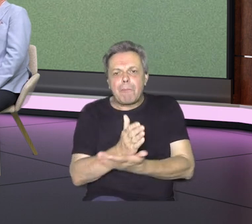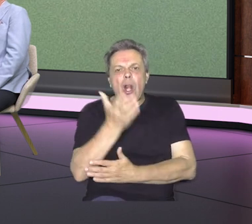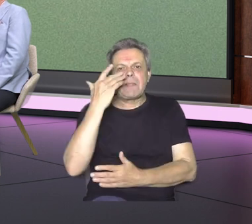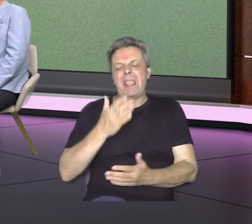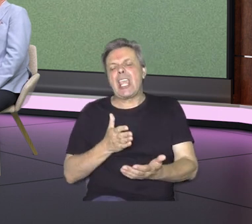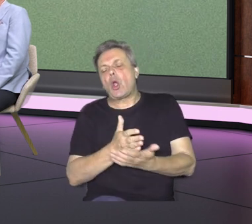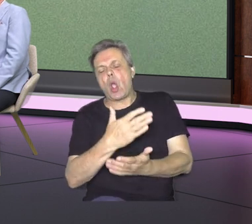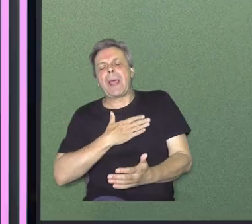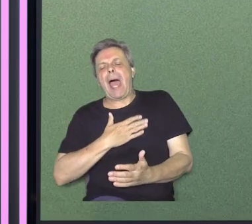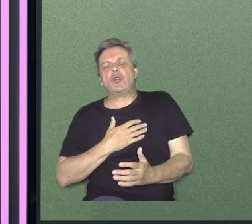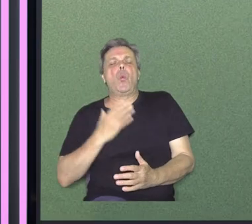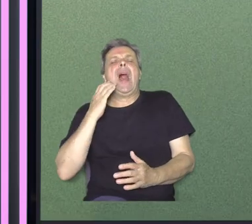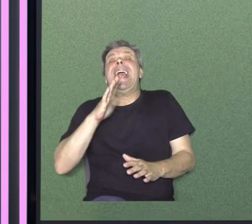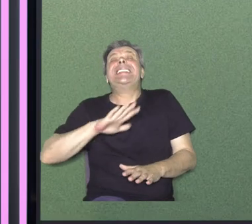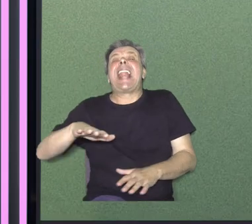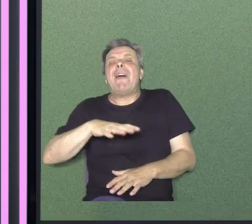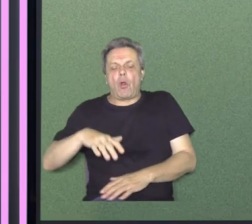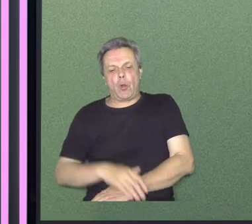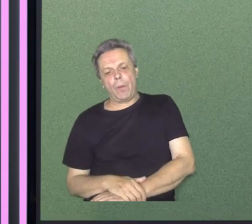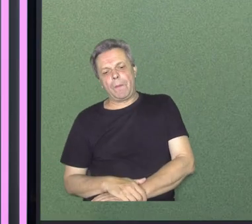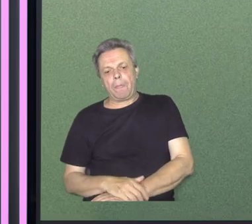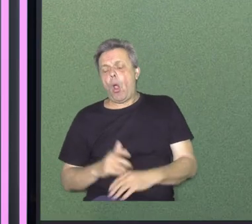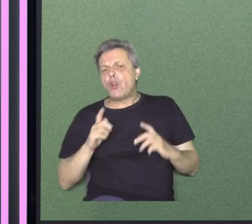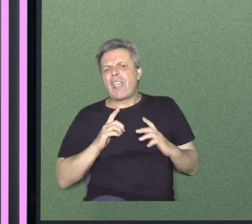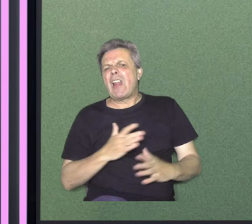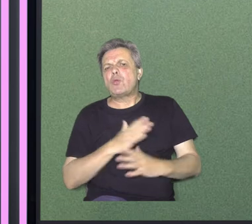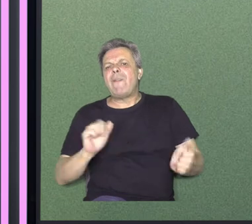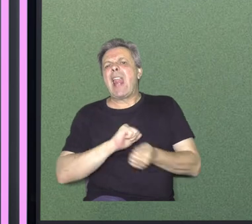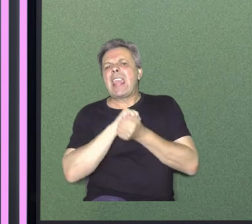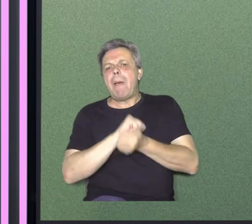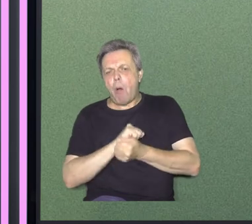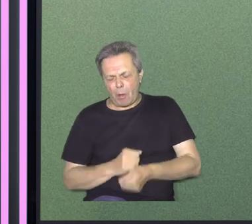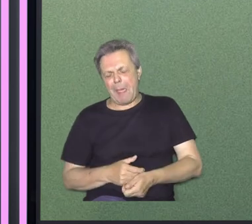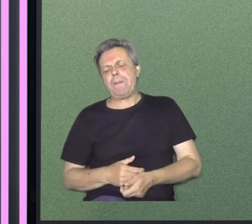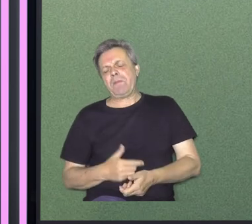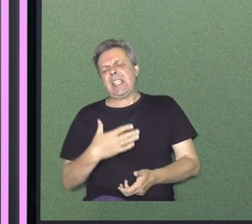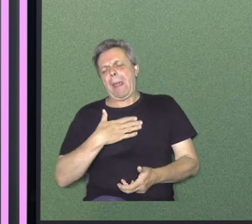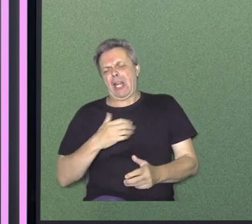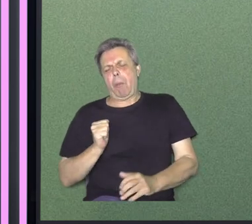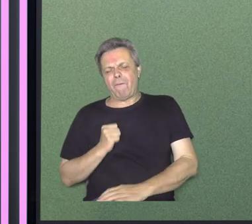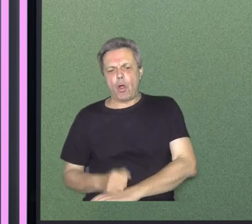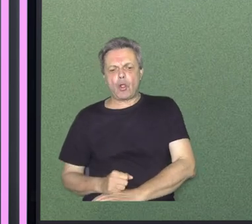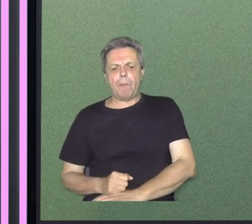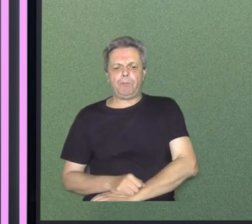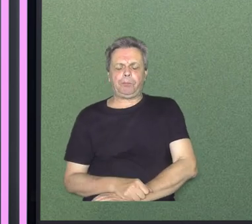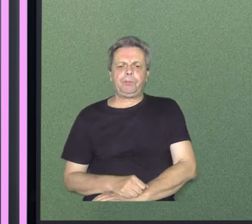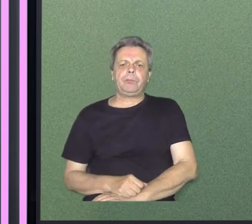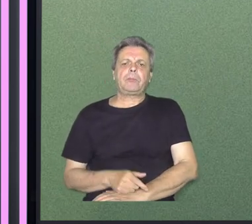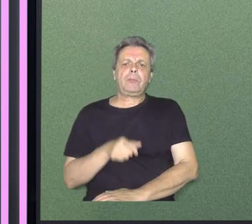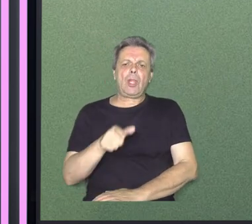prolaz biti i kroz Slavoniju. I očekivali su se velike borbe sa slavonskim brigadama. To